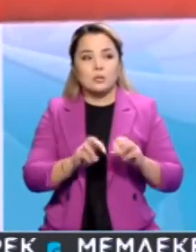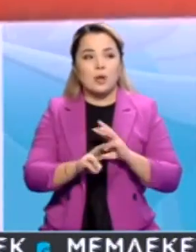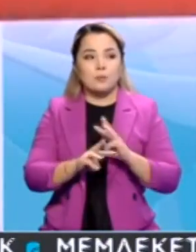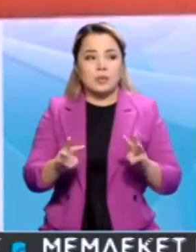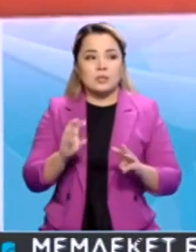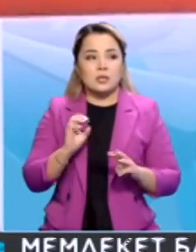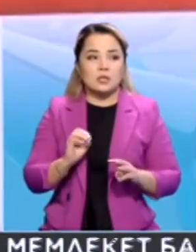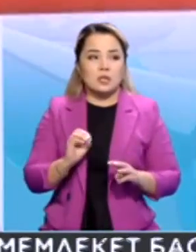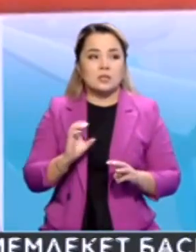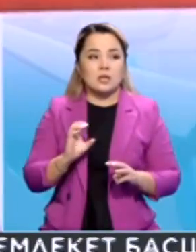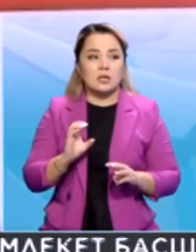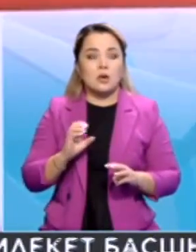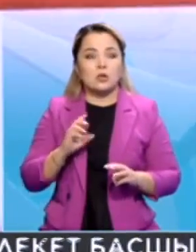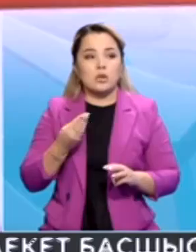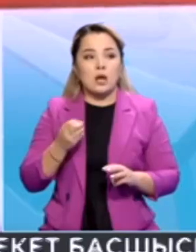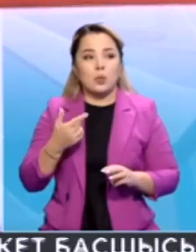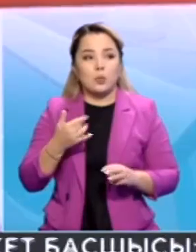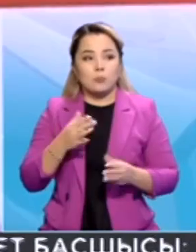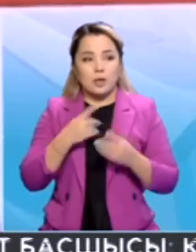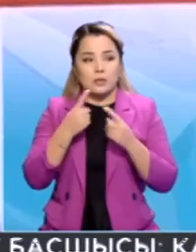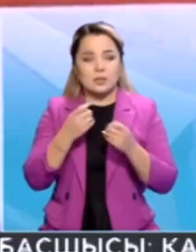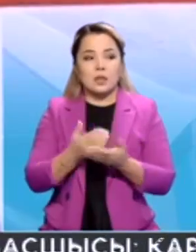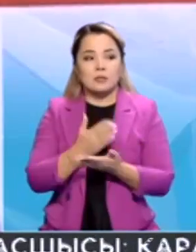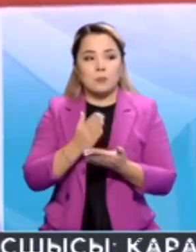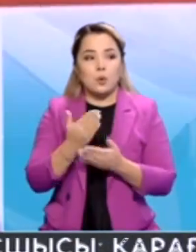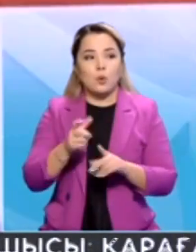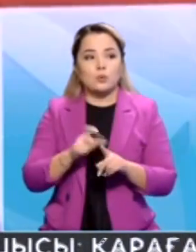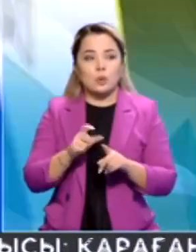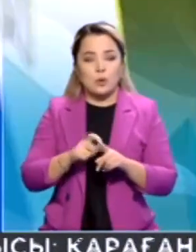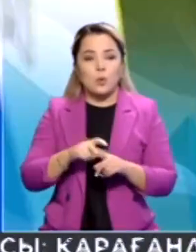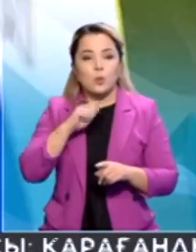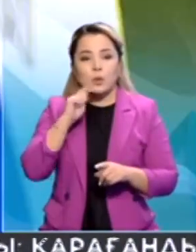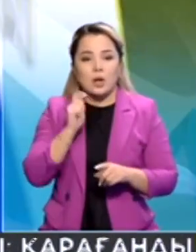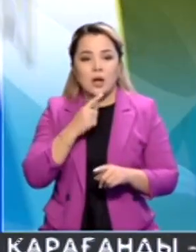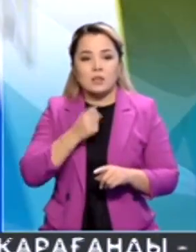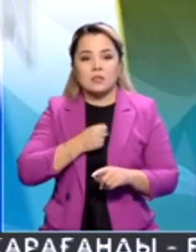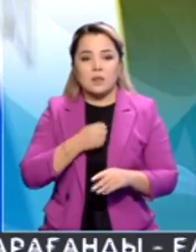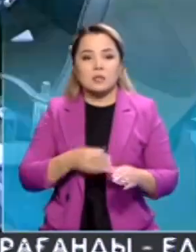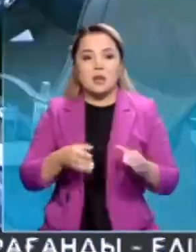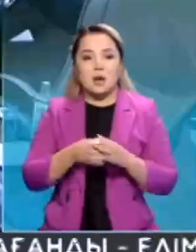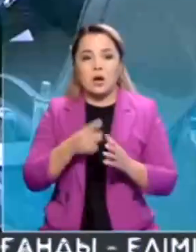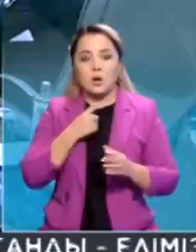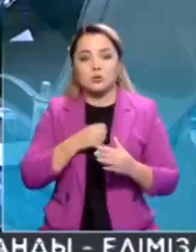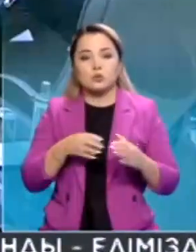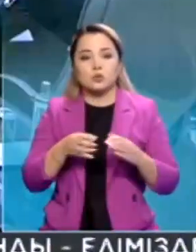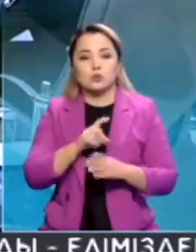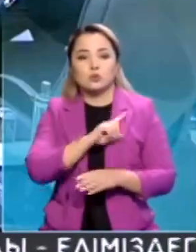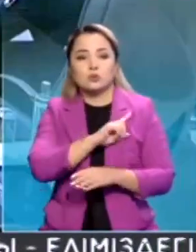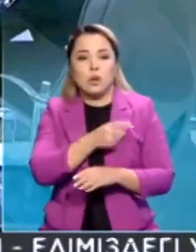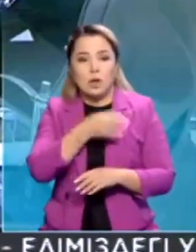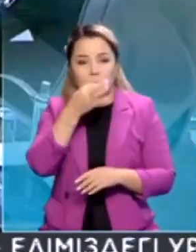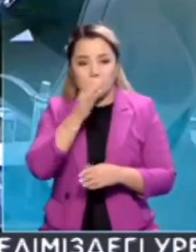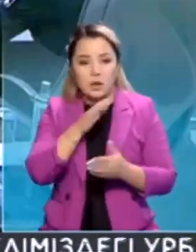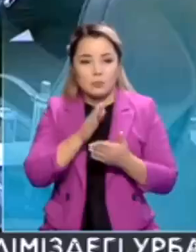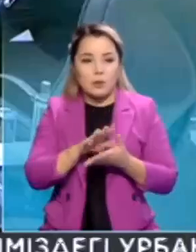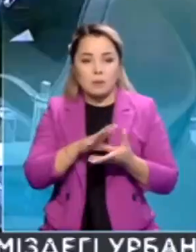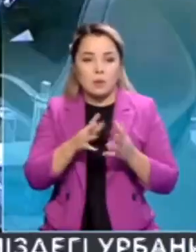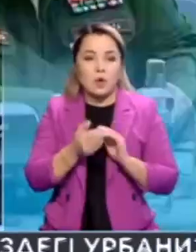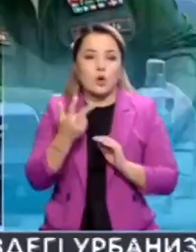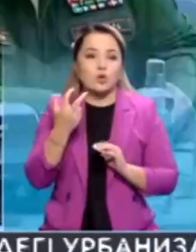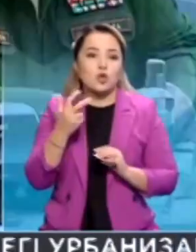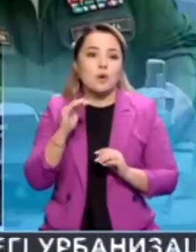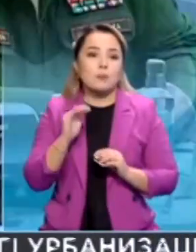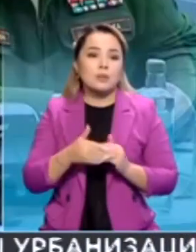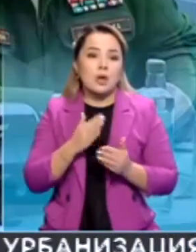министрі Сергей Шойгу осылай деп мәлімдеді. Оның сөзінше, Украинадағы әскер операцияға қарулы күштер қатарында тәжірибесі бар бас аяғы